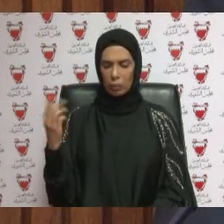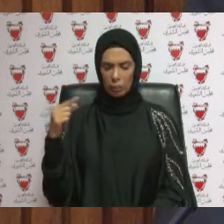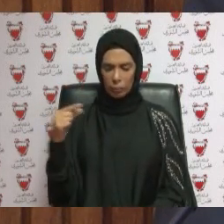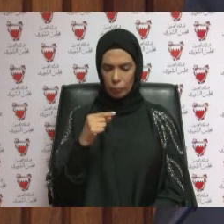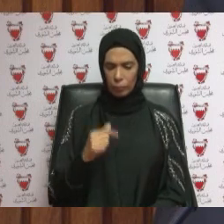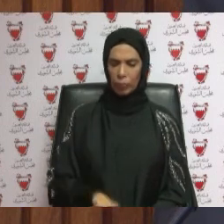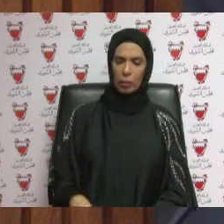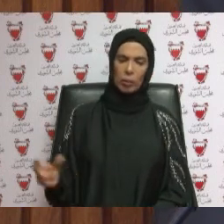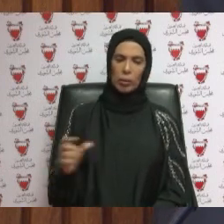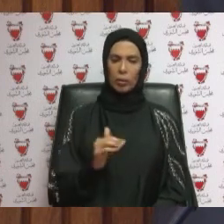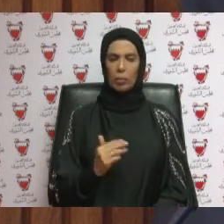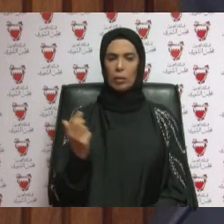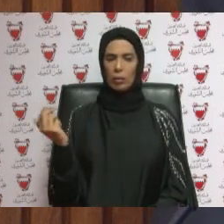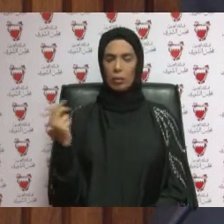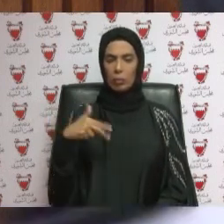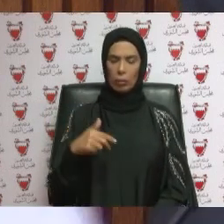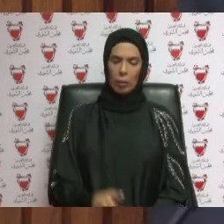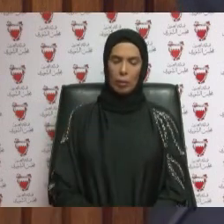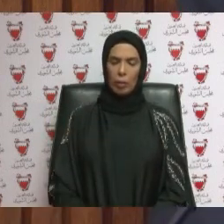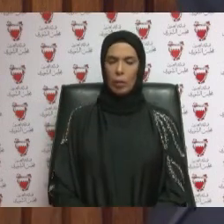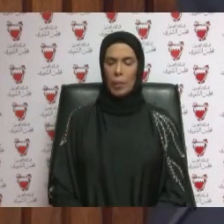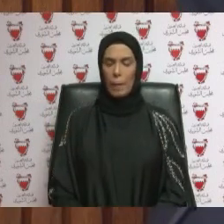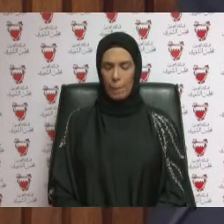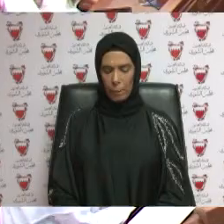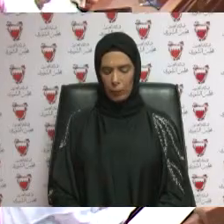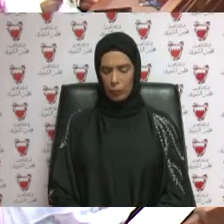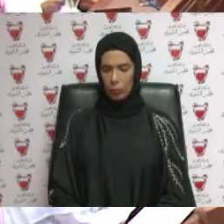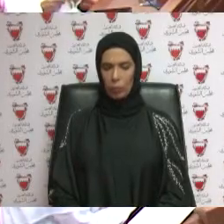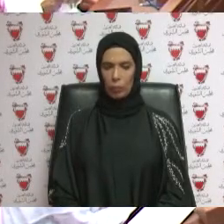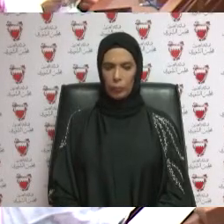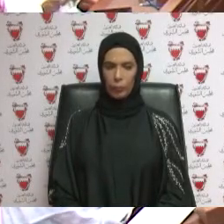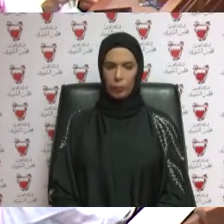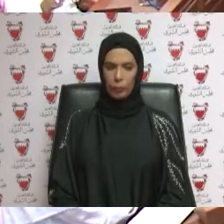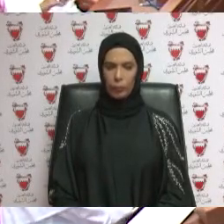23-24 سبتمبر 2019. أي ملاحظات عند الزملاء الأعضاء؟